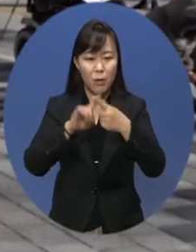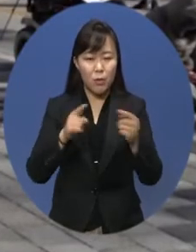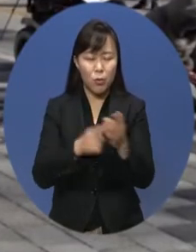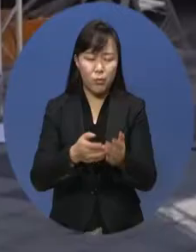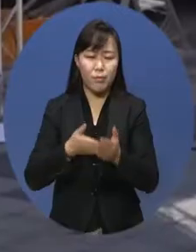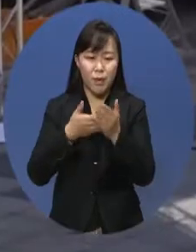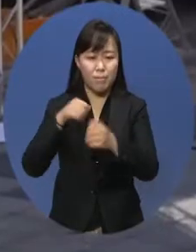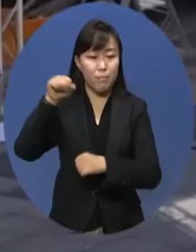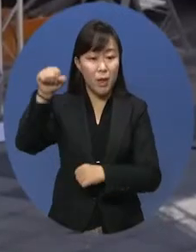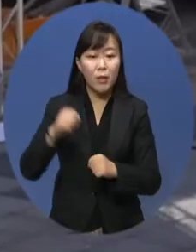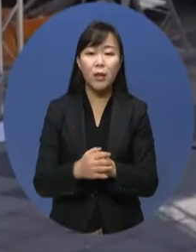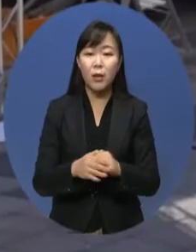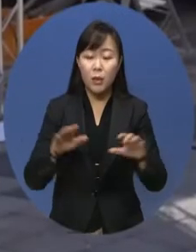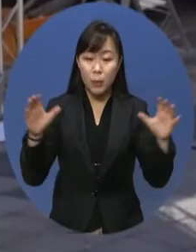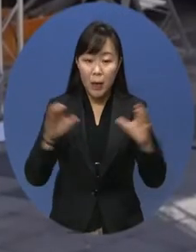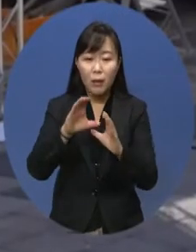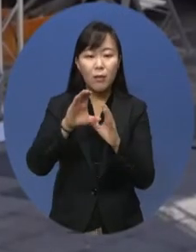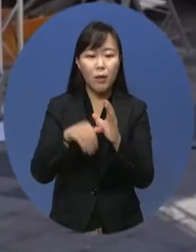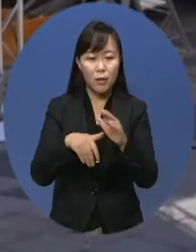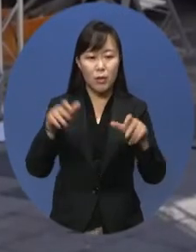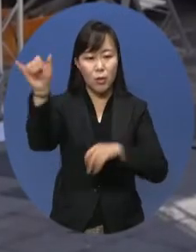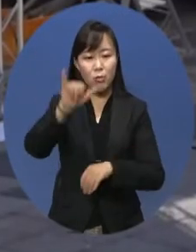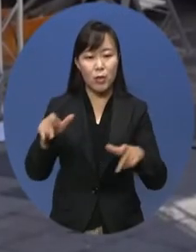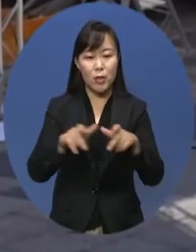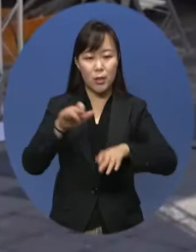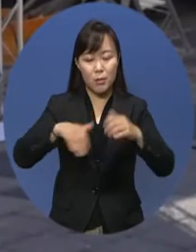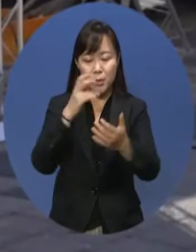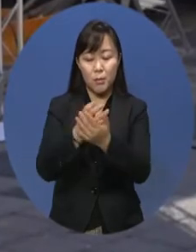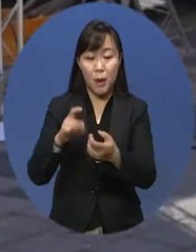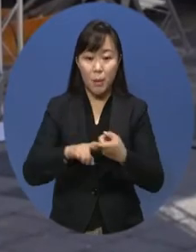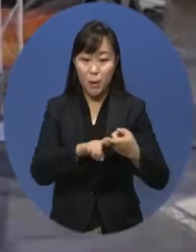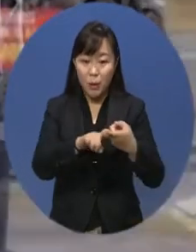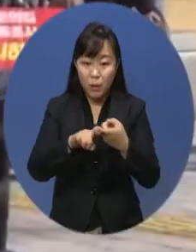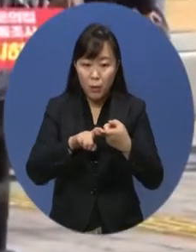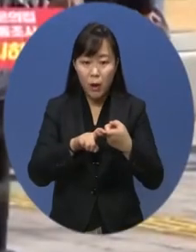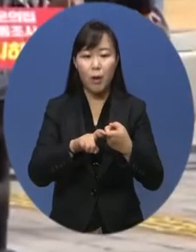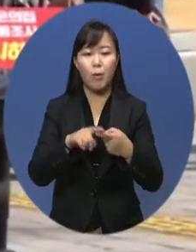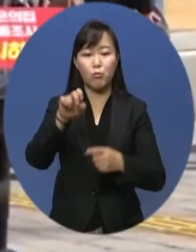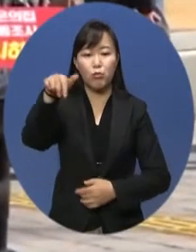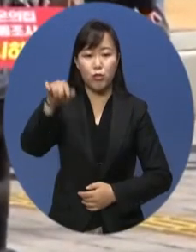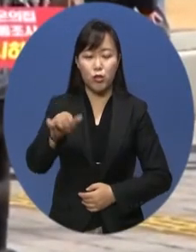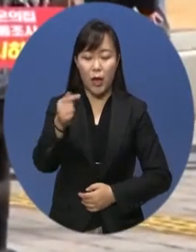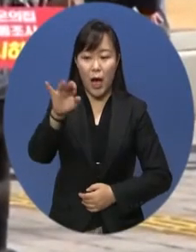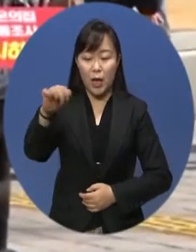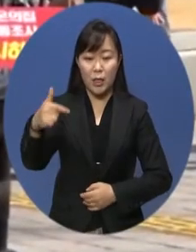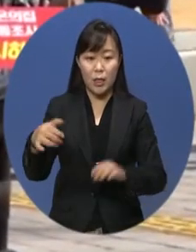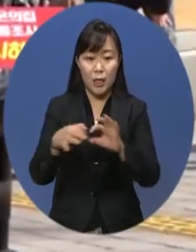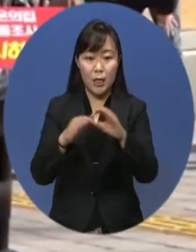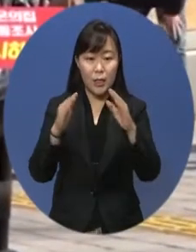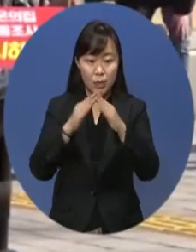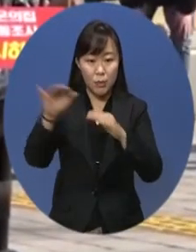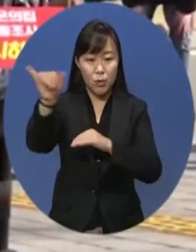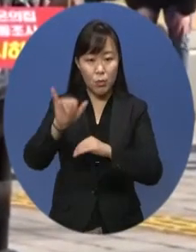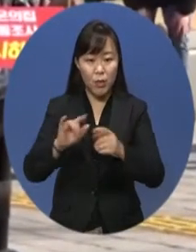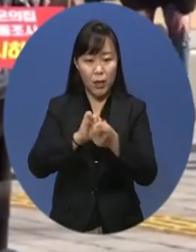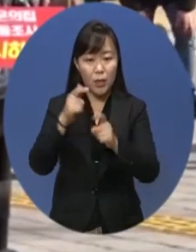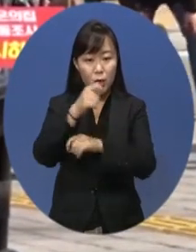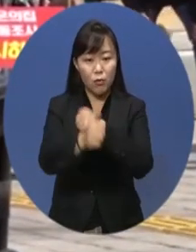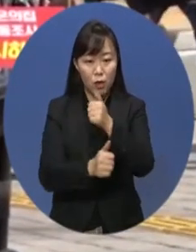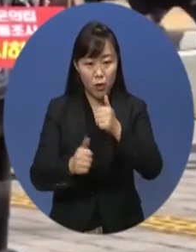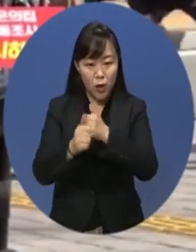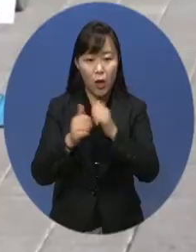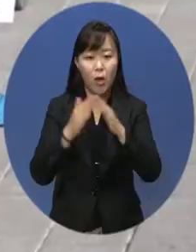나섰습니다. 이번 집회에는 전국 장애인 차별 철폐연대, 무주 하은의 집 전국 대책위원회, 전북 장애인